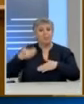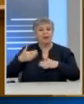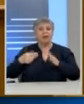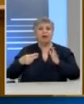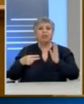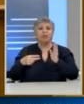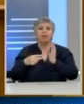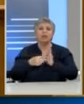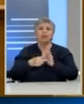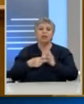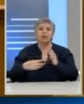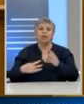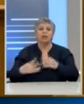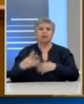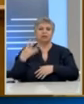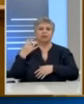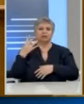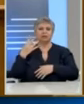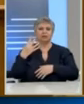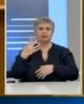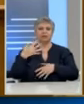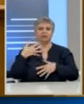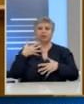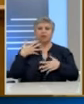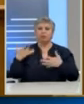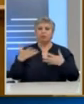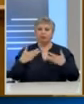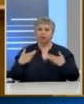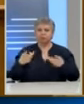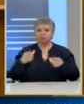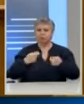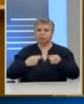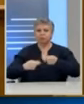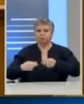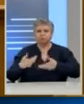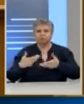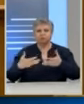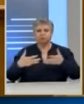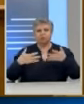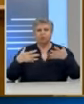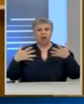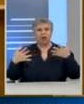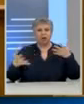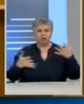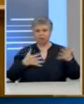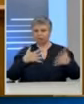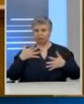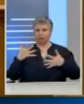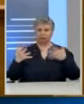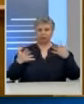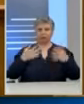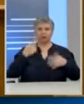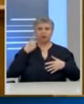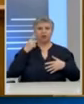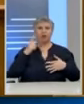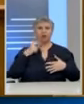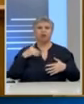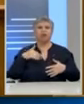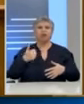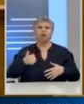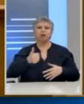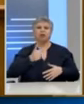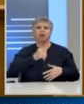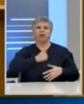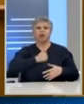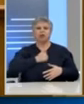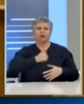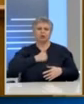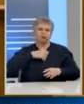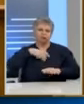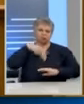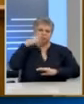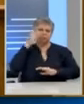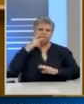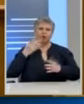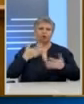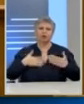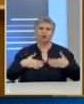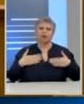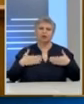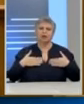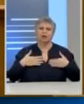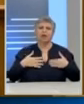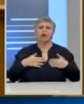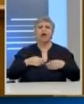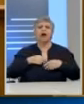και απορρίθμισαν πλήρως την αγορά εργασίας. Έστρωσαν το έδαφος για την εργοδοτική αυθαιρεσία, εκτείναξαν την ανεργία και τη